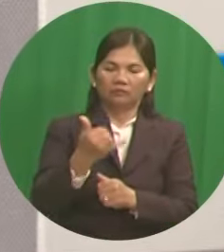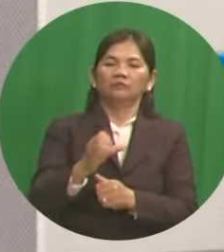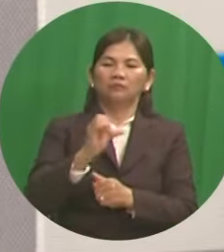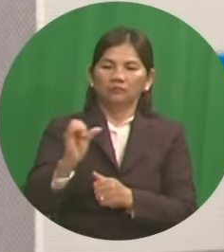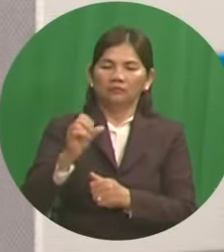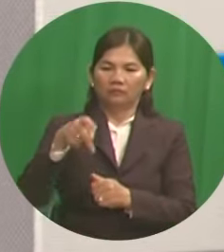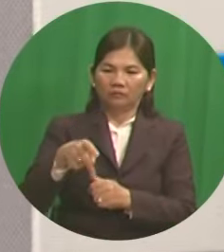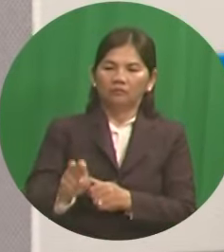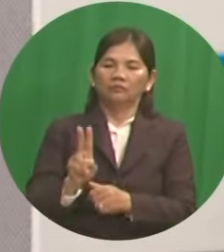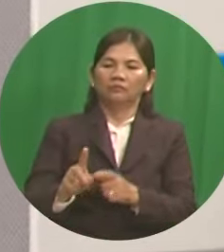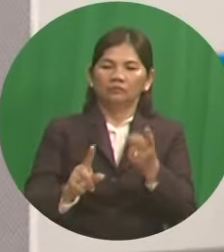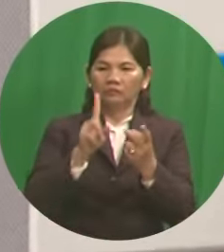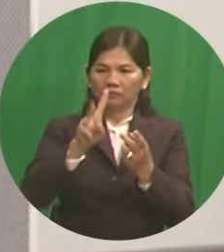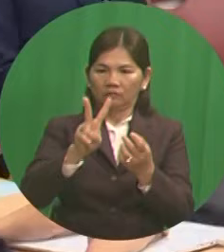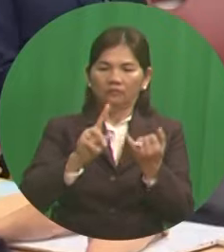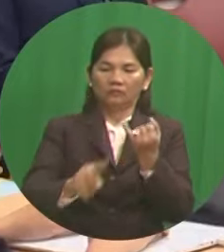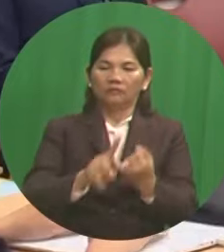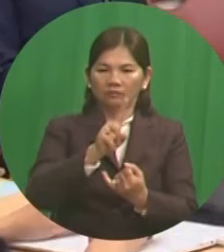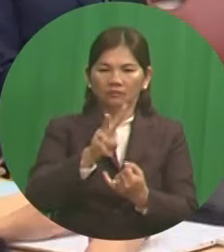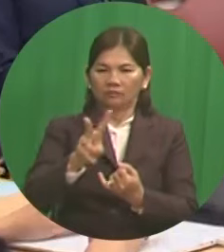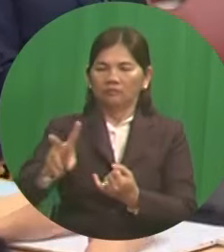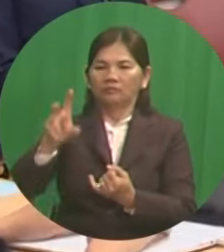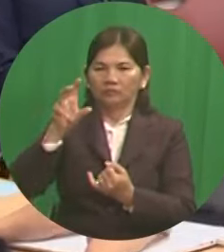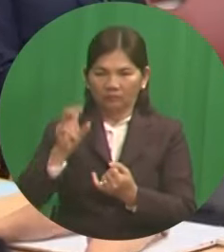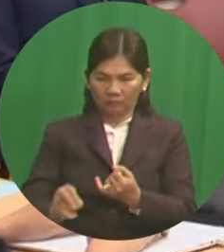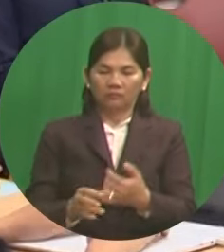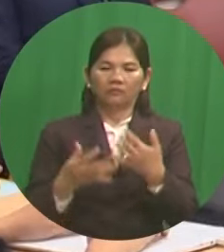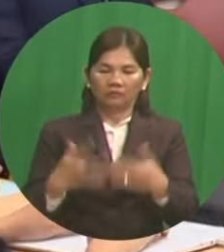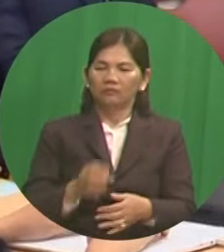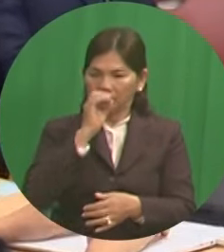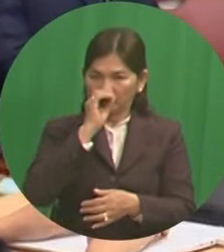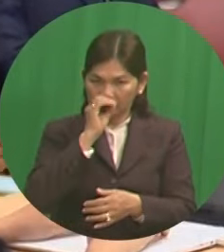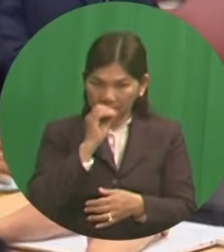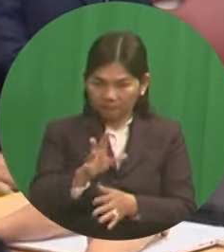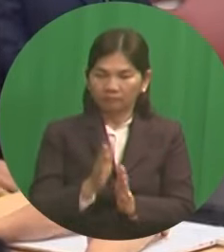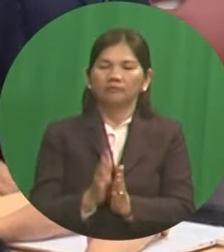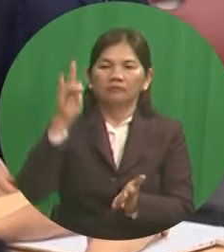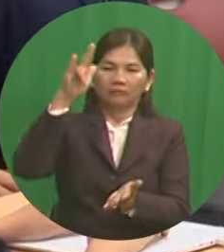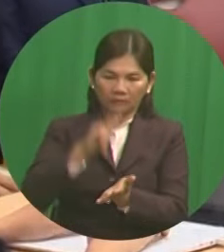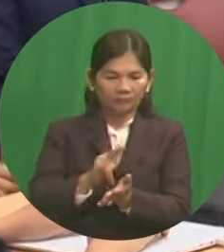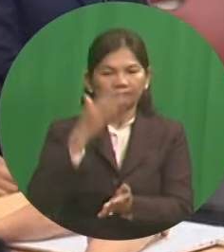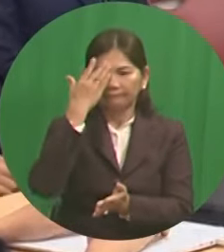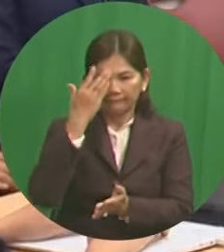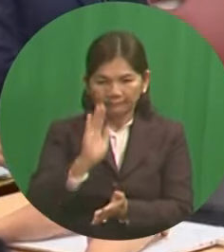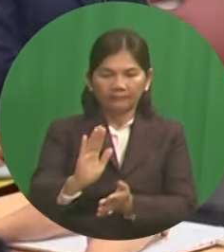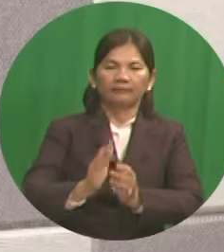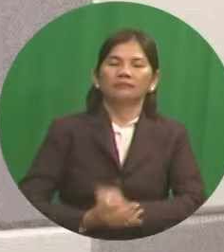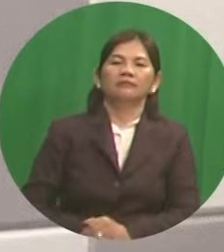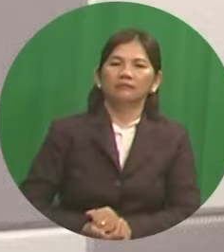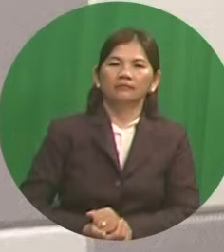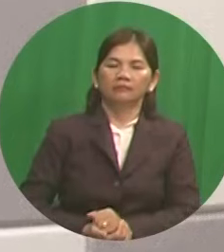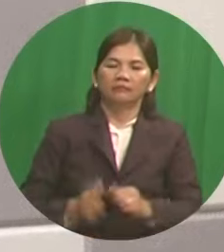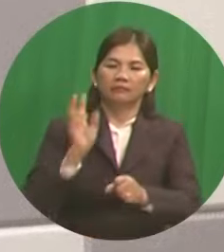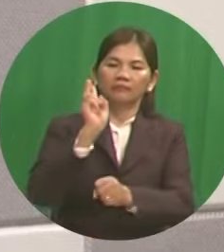ម៉ែត្រនិងកម្ពុជាទី2 120គីឡូម៉ែត្រប៉ុន្តែពួកគេមិនបានប្រាប់ថាពួកគេបានចុះចតនៅទីណានោះទេ